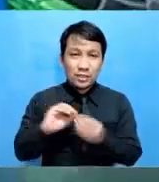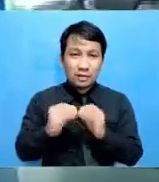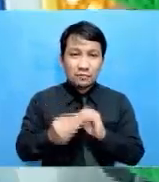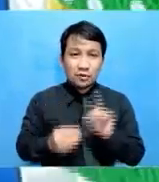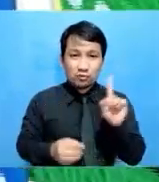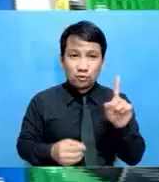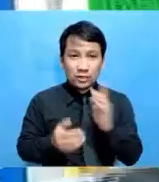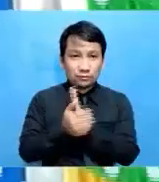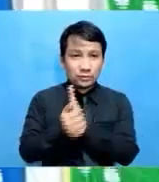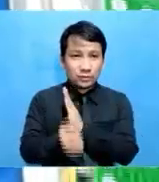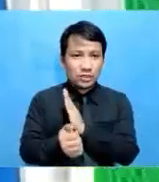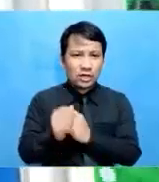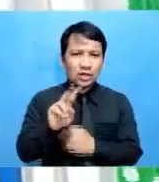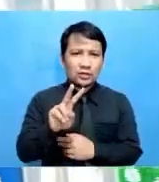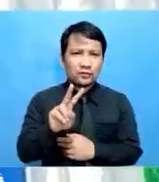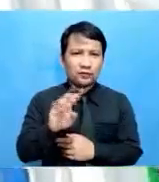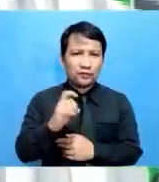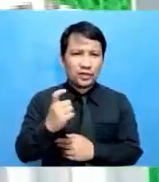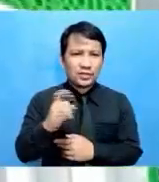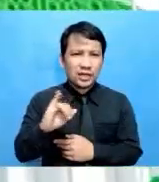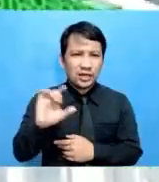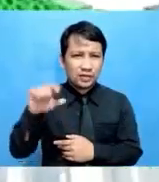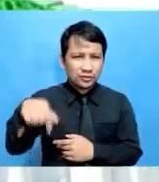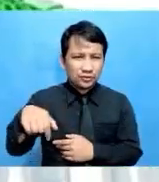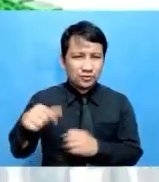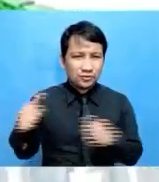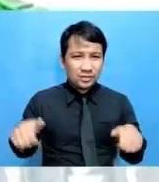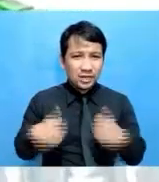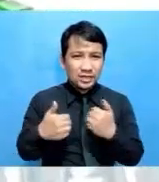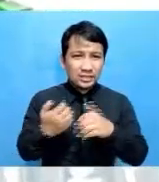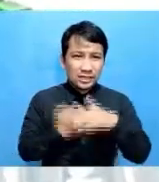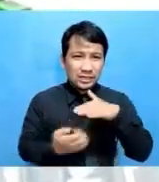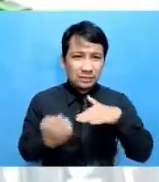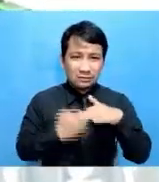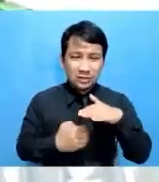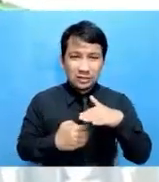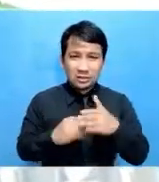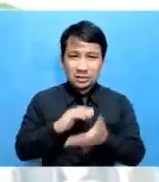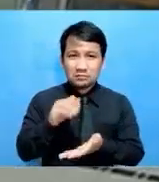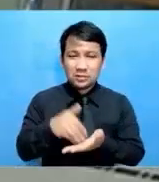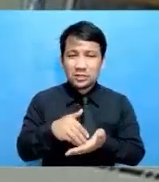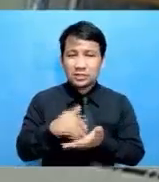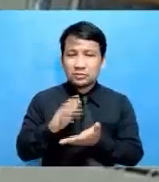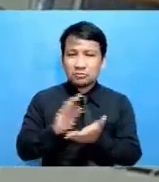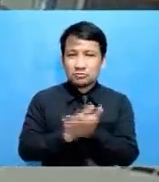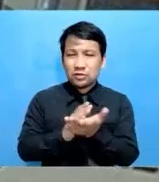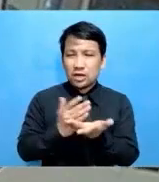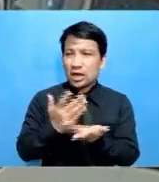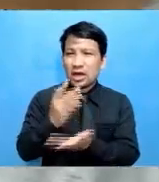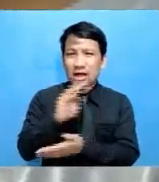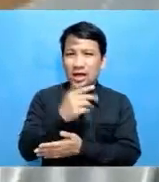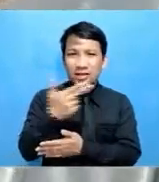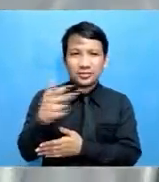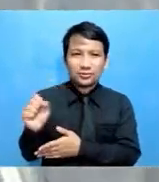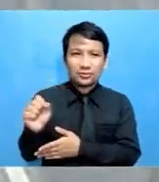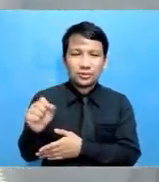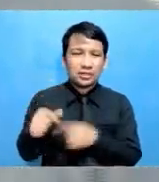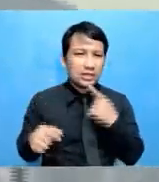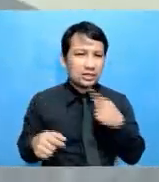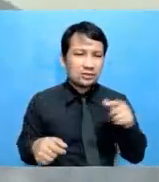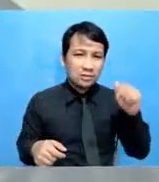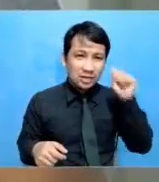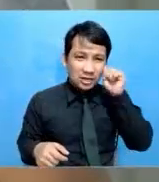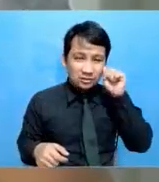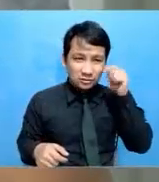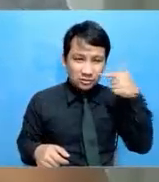Standings ng VEX IQ Challenge Rise Above sa elementary at middle school divisions. Binubuo sila ni Alonso Pioquinto